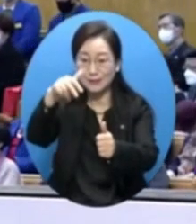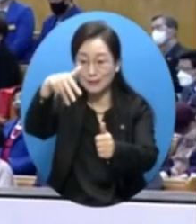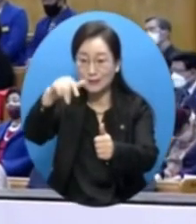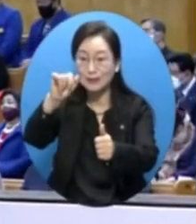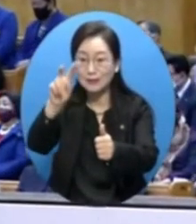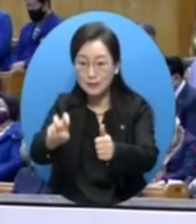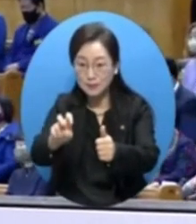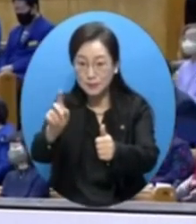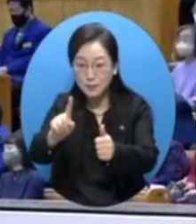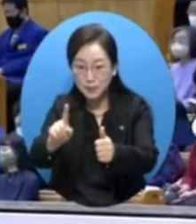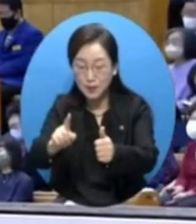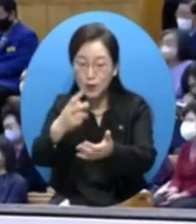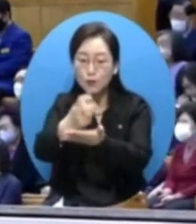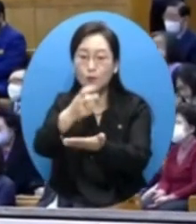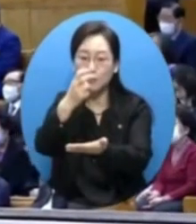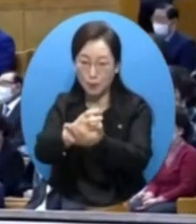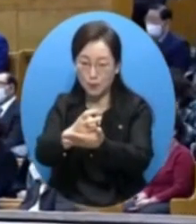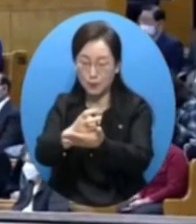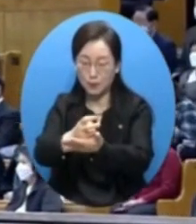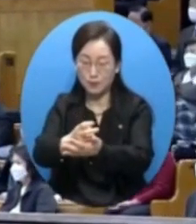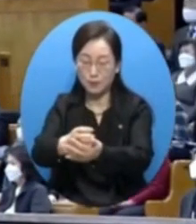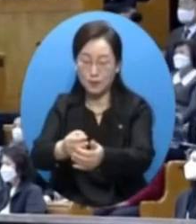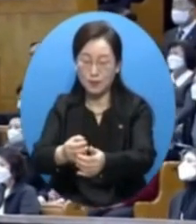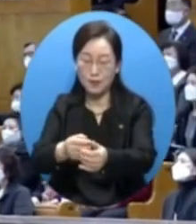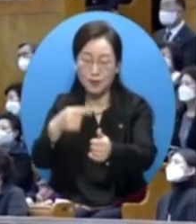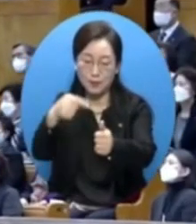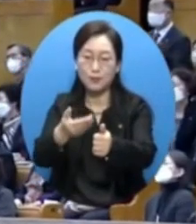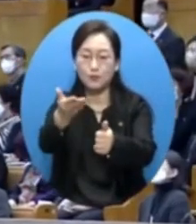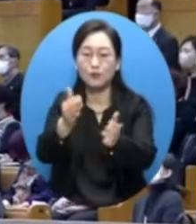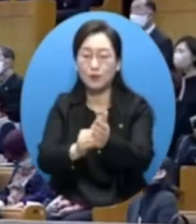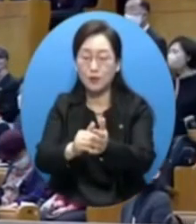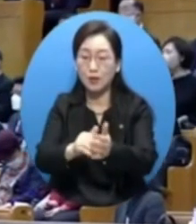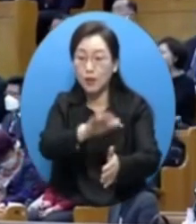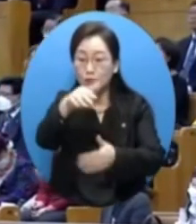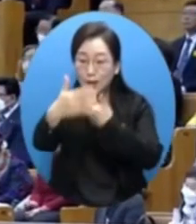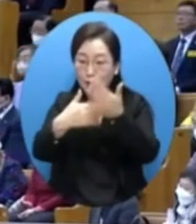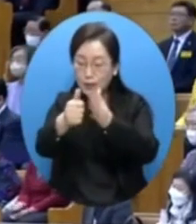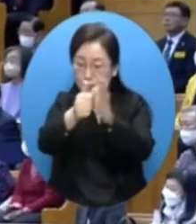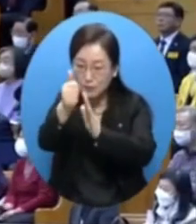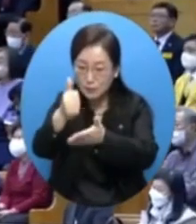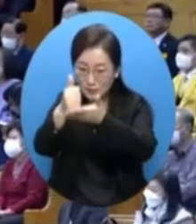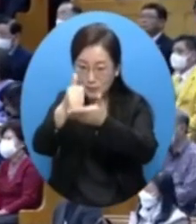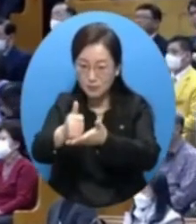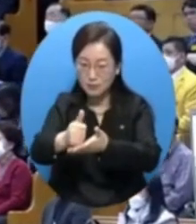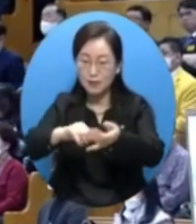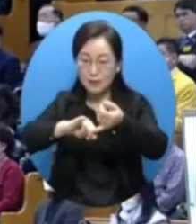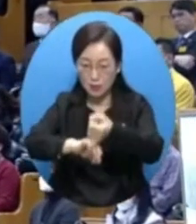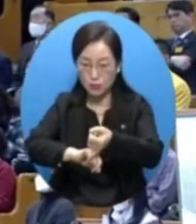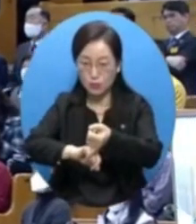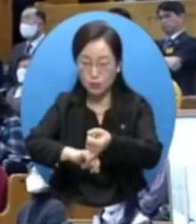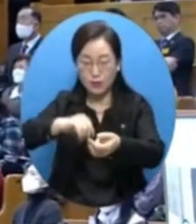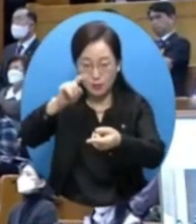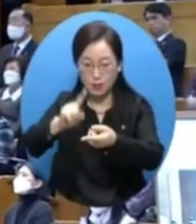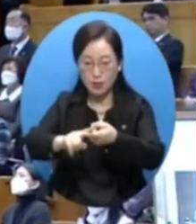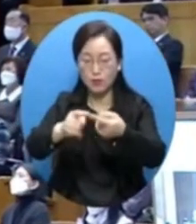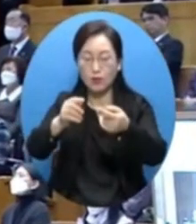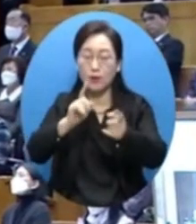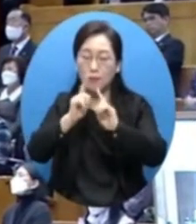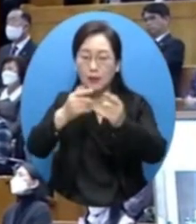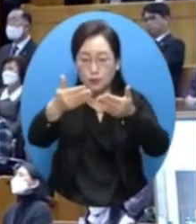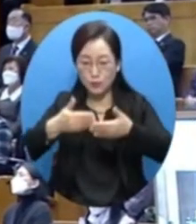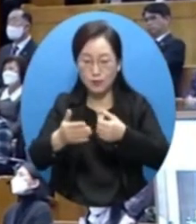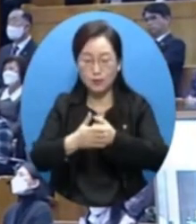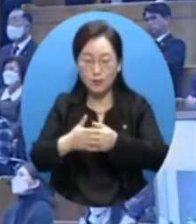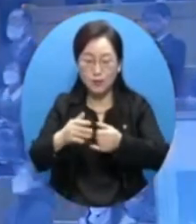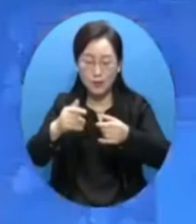율법을 저들에게 전해 준 것입니다 하나님께서 우리에게 하나님을 섬기는 지침 하나님의 약속의 말씀을 주셨습니다 우리가 한 명생 악수의 말씀에